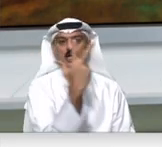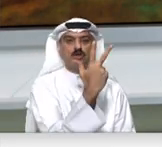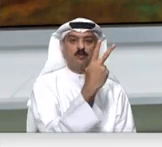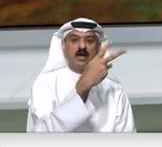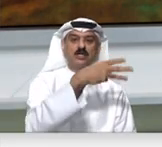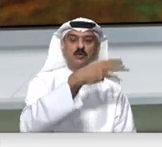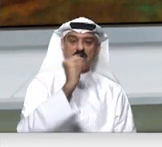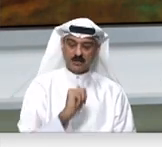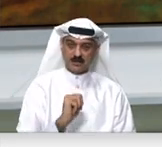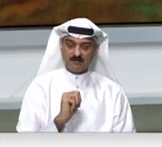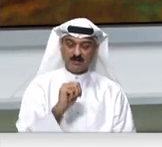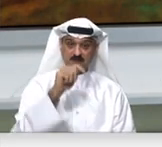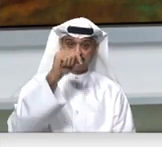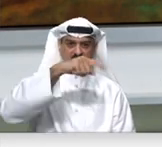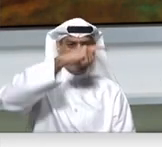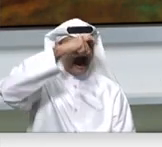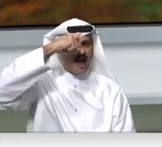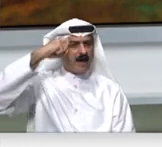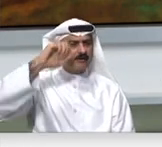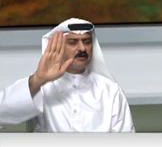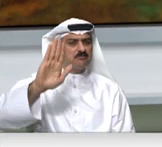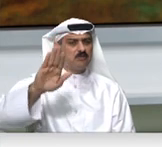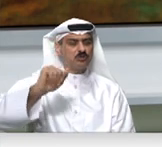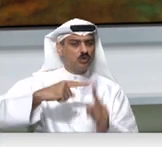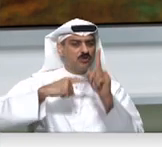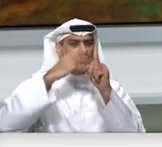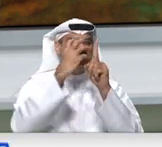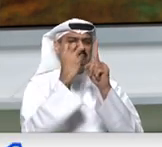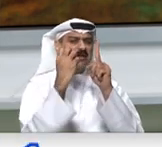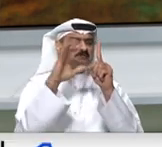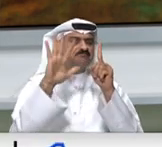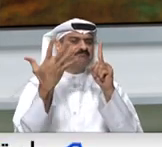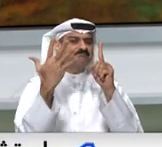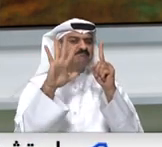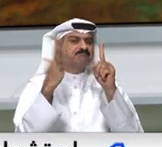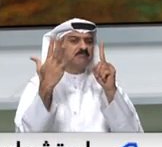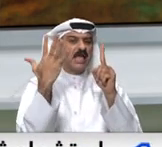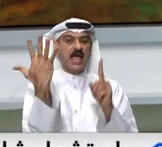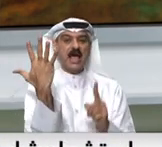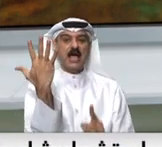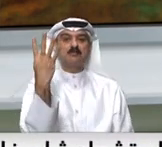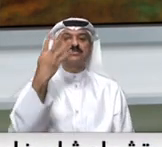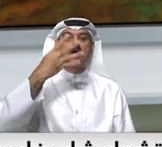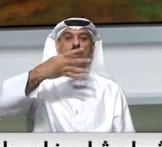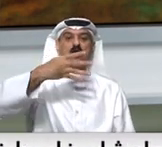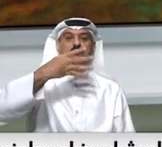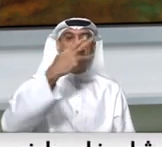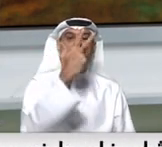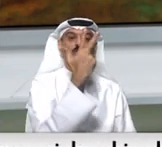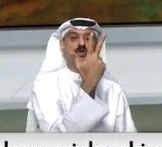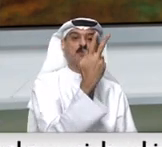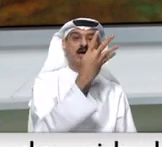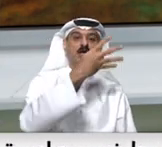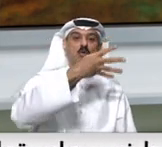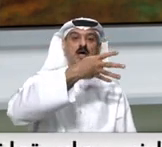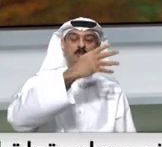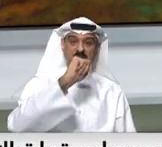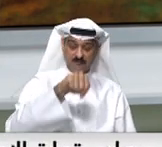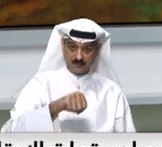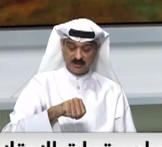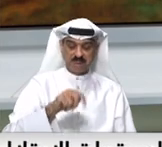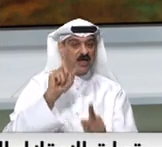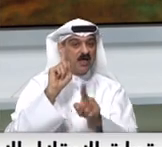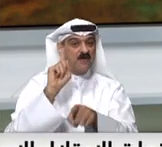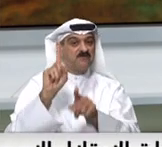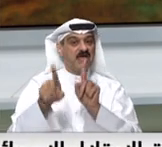وثلاثين كيلو متر في الساعه اجواء حاره ودرجات حراره تتراوح ما بين 45 الى 48 درجه مئويه في